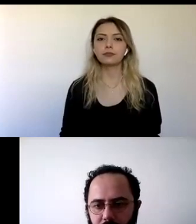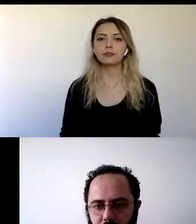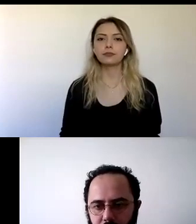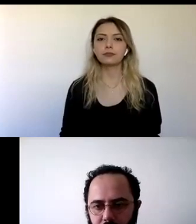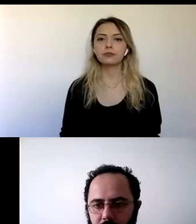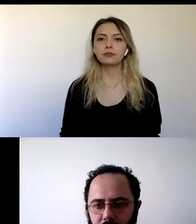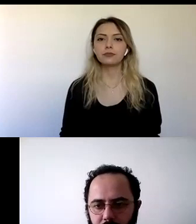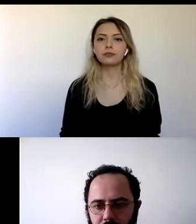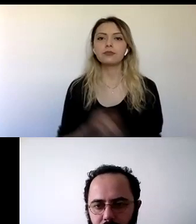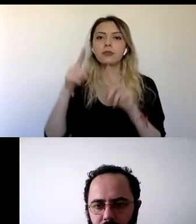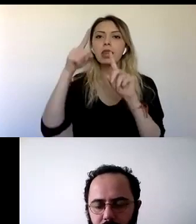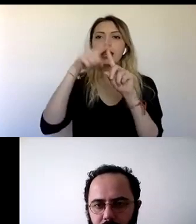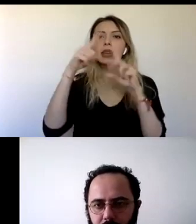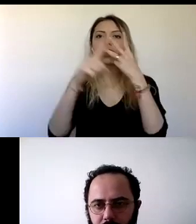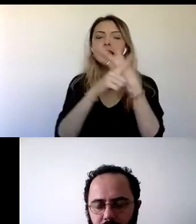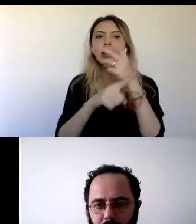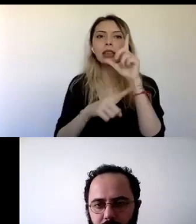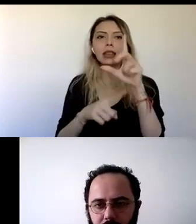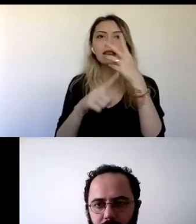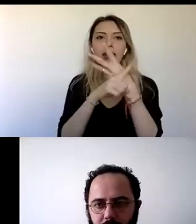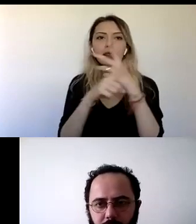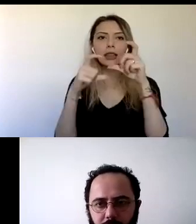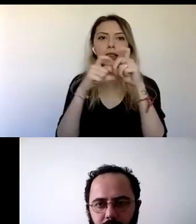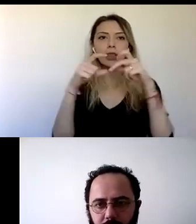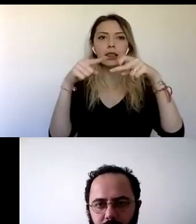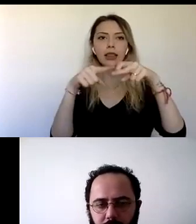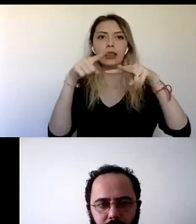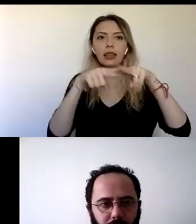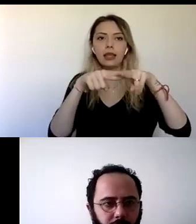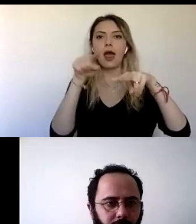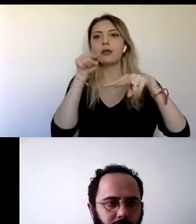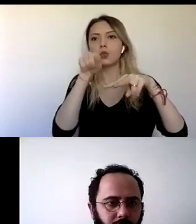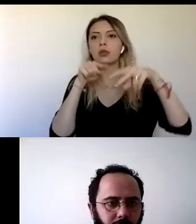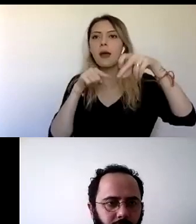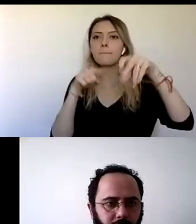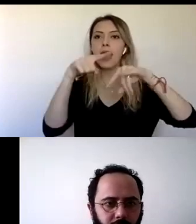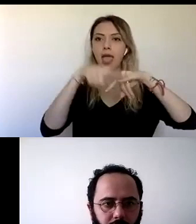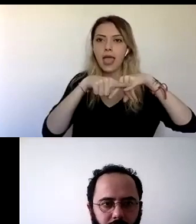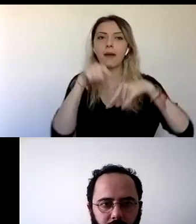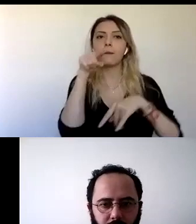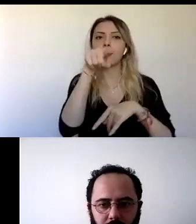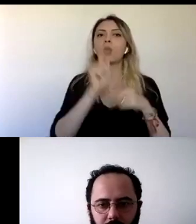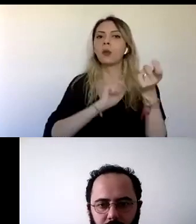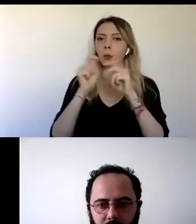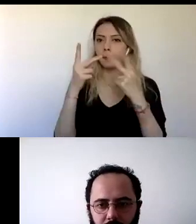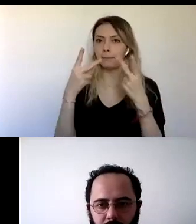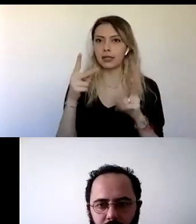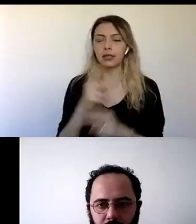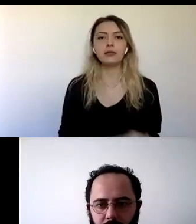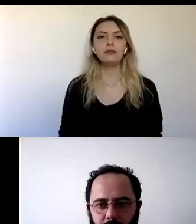için telegraph.ph diye bir araç. Bu Telegram'ın aracı yanlış hatırlamıyorsam. Telegram'ın oluşturduğu bir